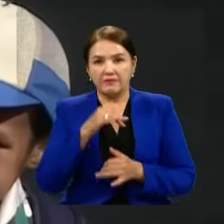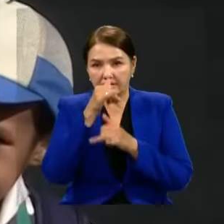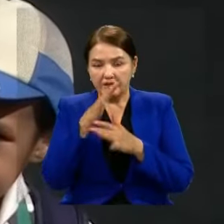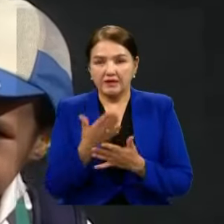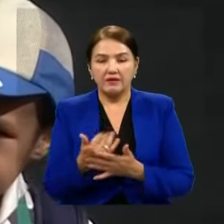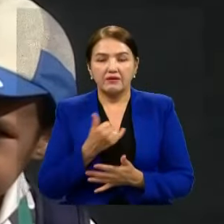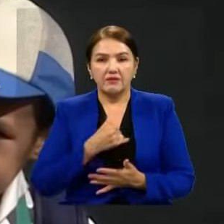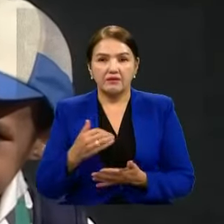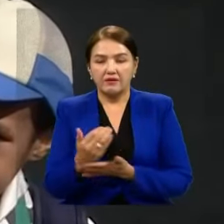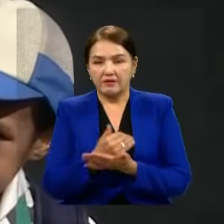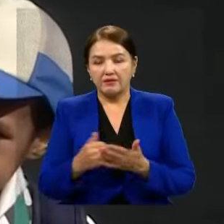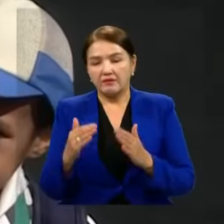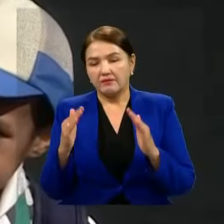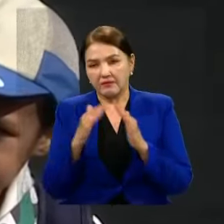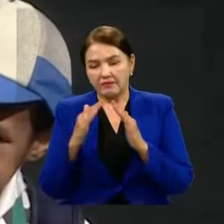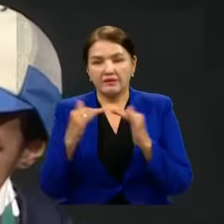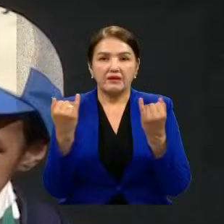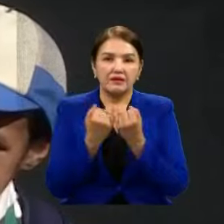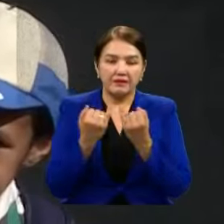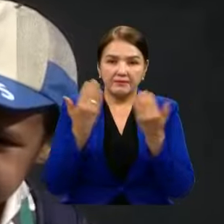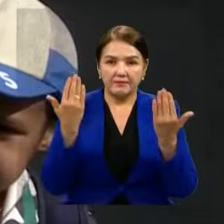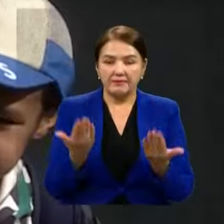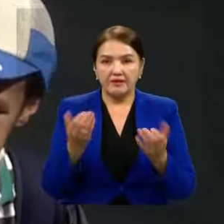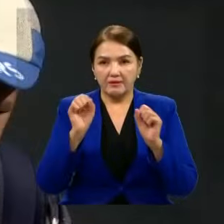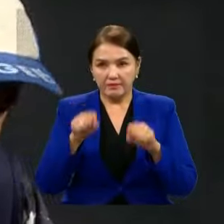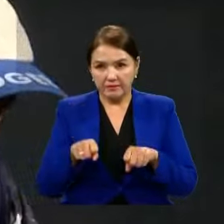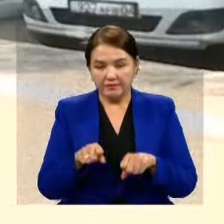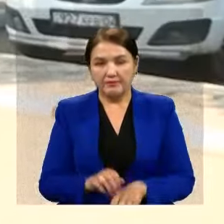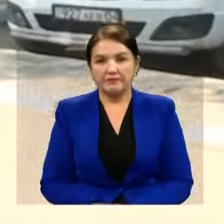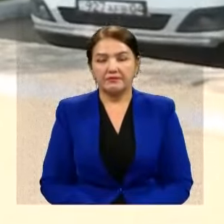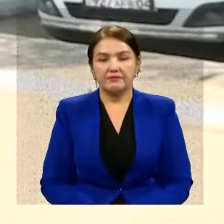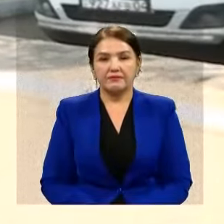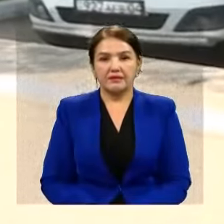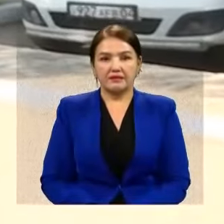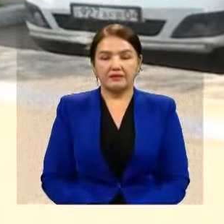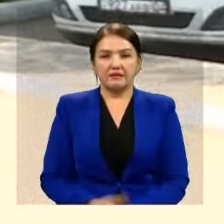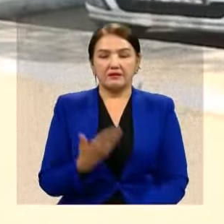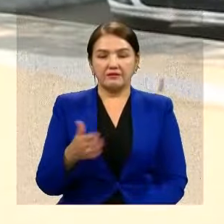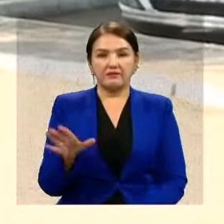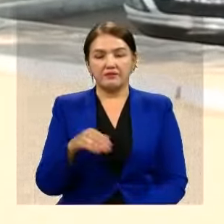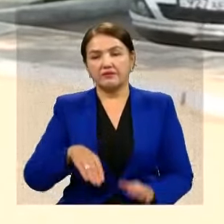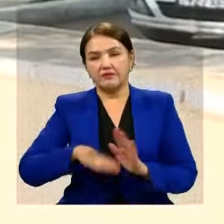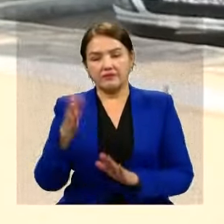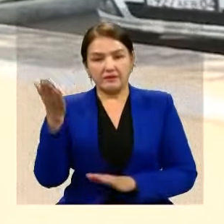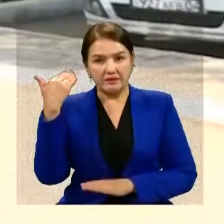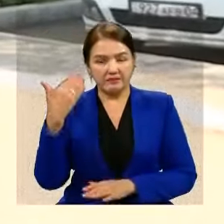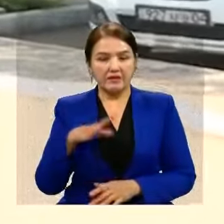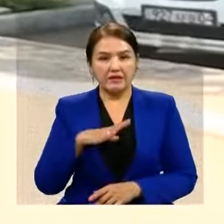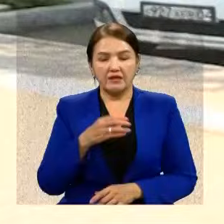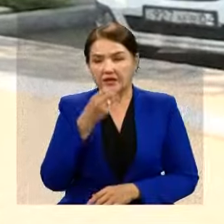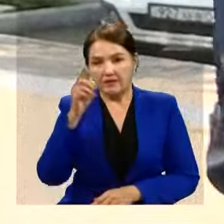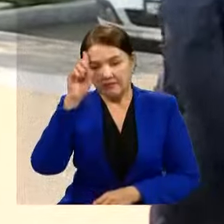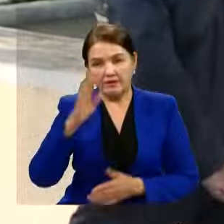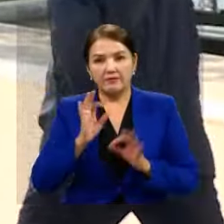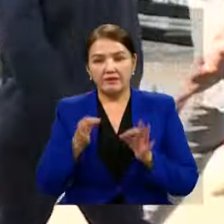нас собирать дома большое количество гостей. Сейчас мы можем себе это позволить. Сейчас все лучше, чем раньше. Думаю, что государство